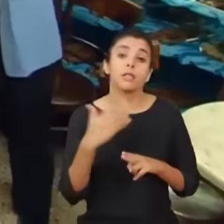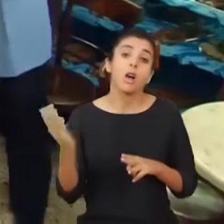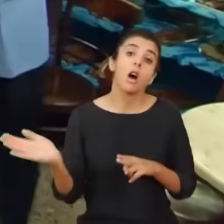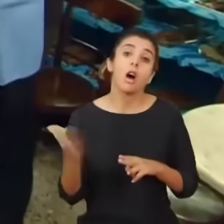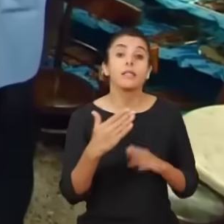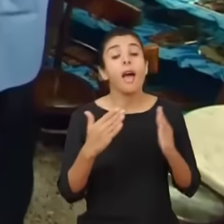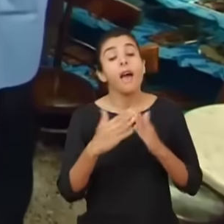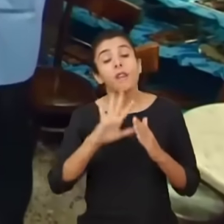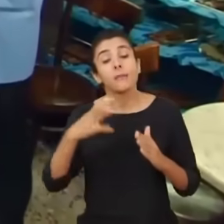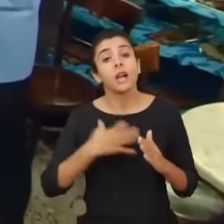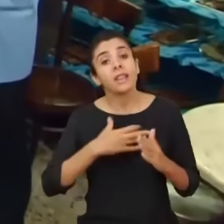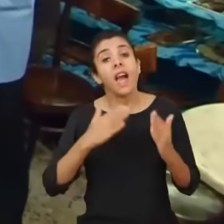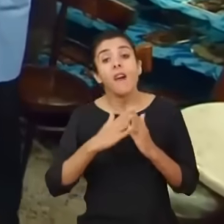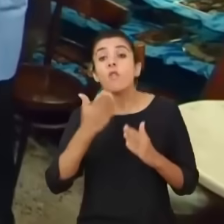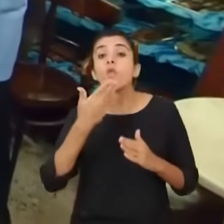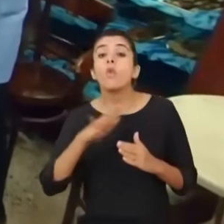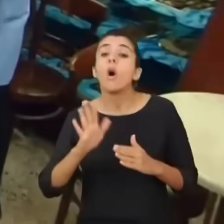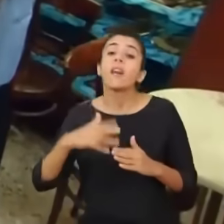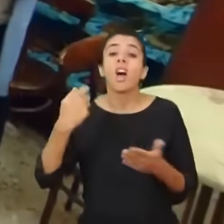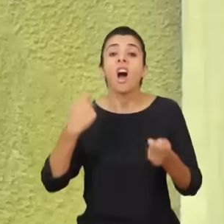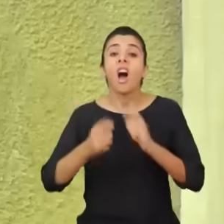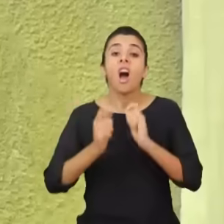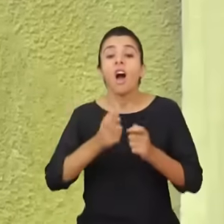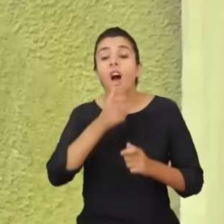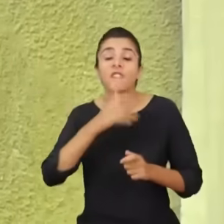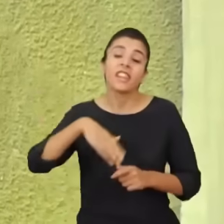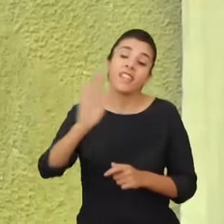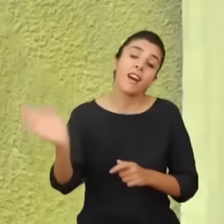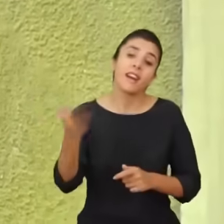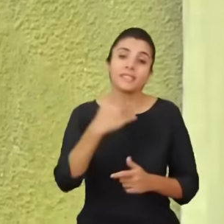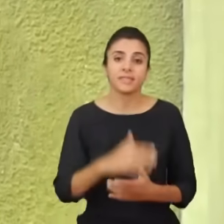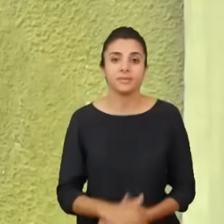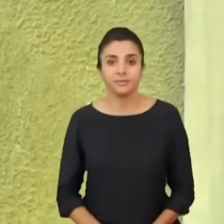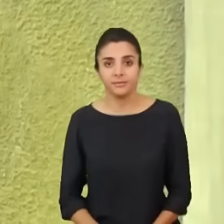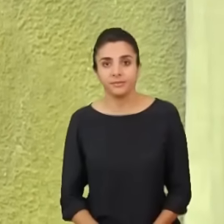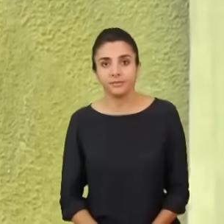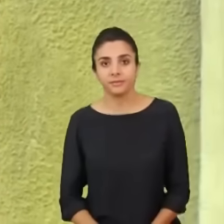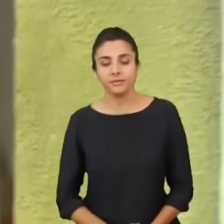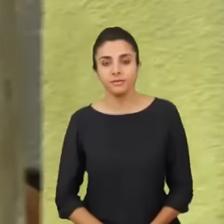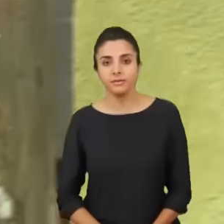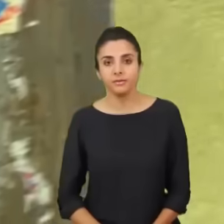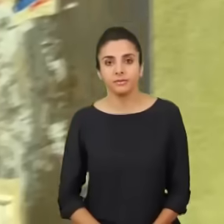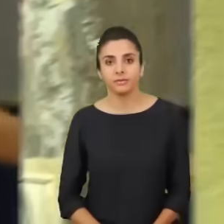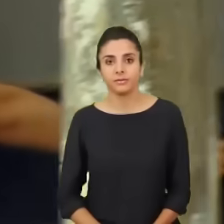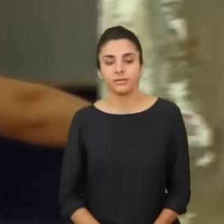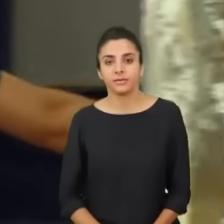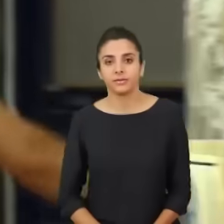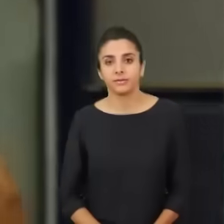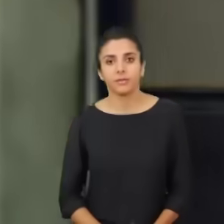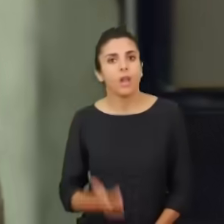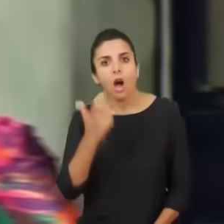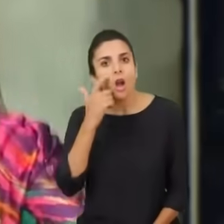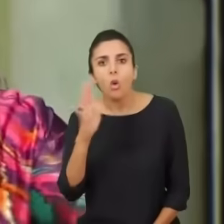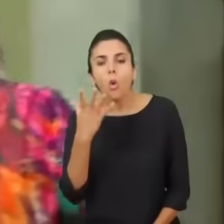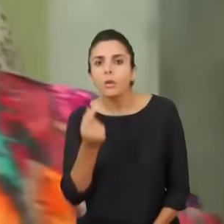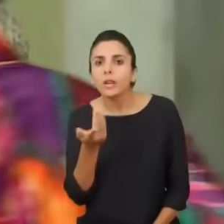evine, köylü köyüne, evi olmayan Mesut'un kahveye. Hadi bakalım. Gülden ve Ahmet el ele sokağa çıktılar. Ergun hayırdır?